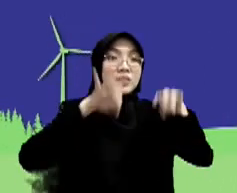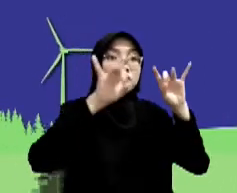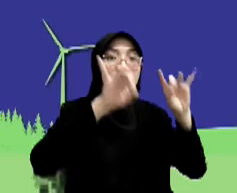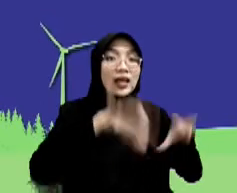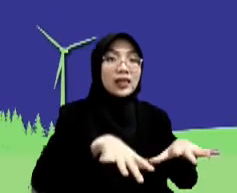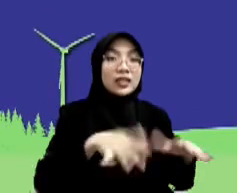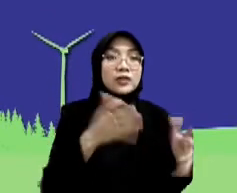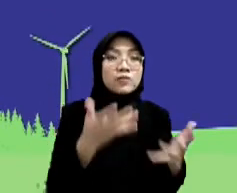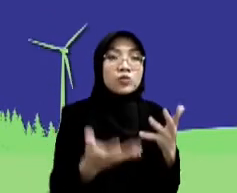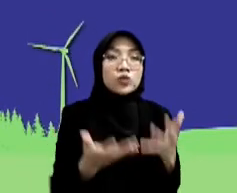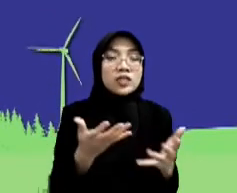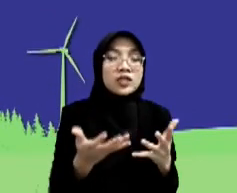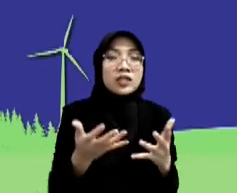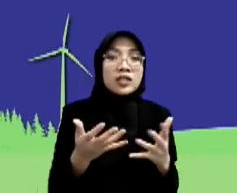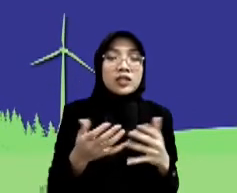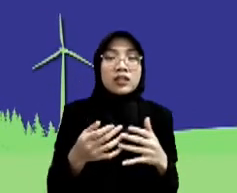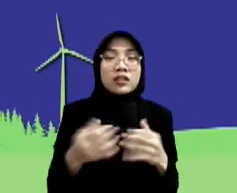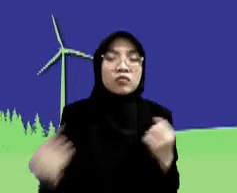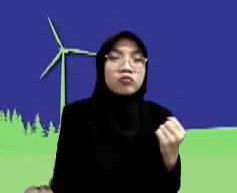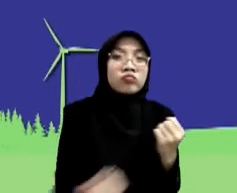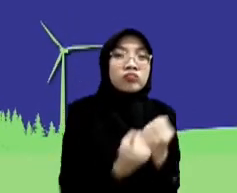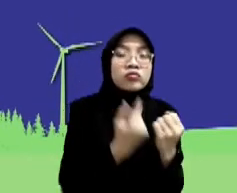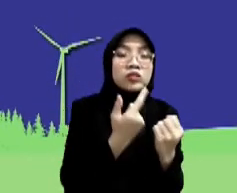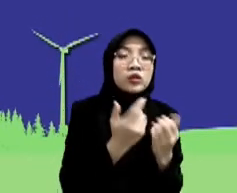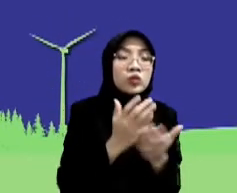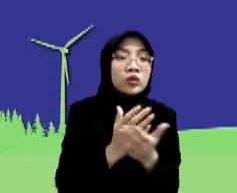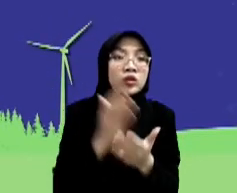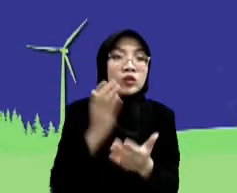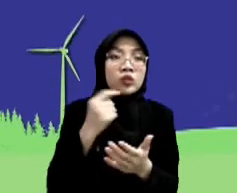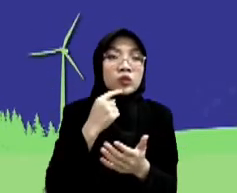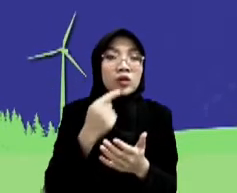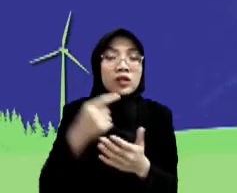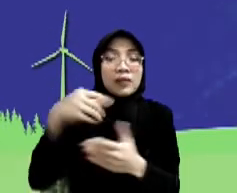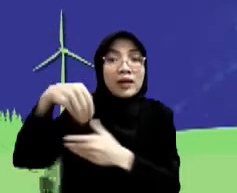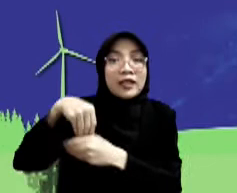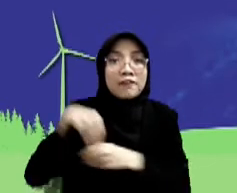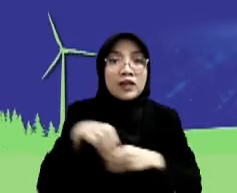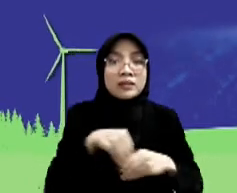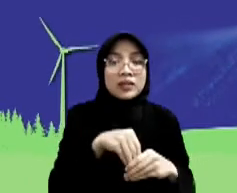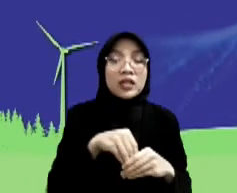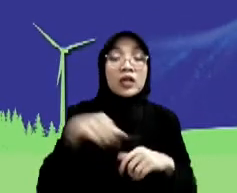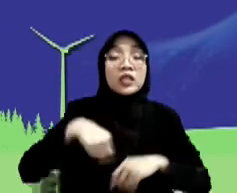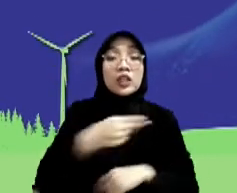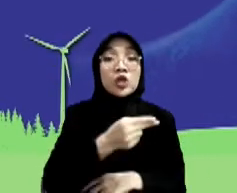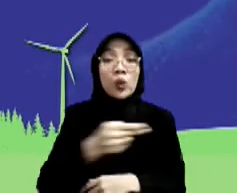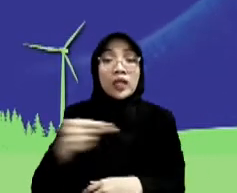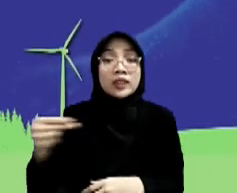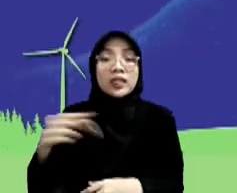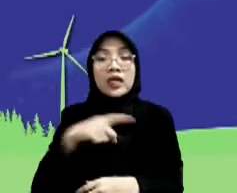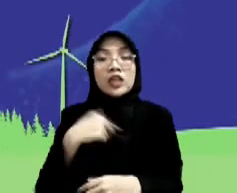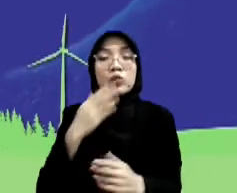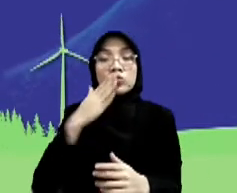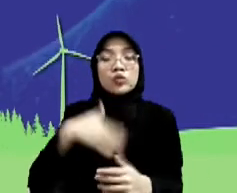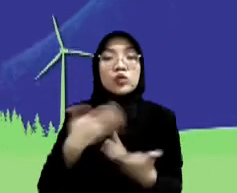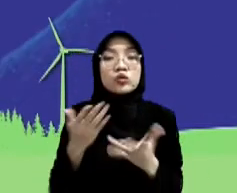misalnya ehting the bar dari segi juga di Indonesia sendiri juga kita sudah mulai